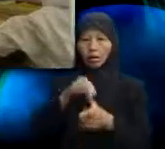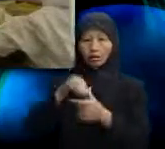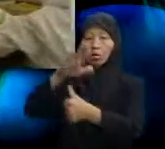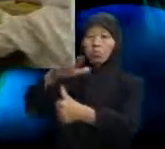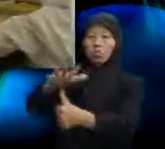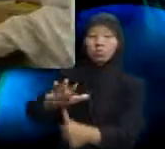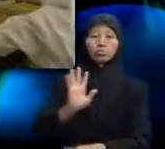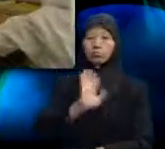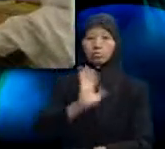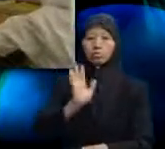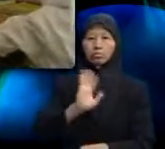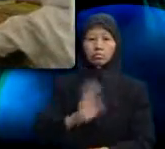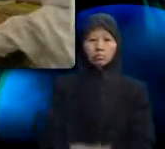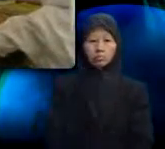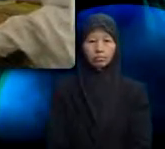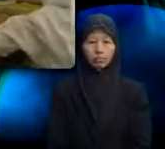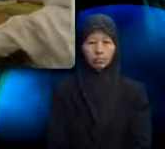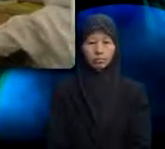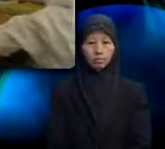atau menghina rakan-rakan.